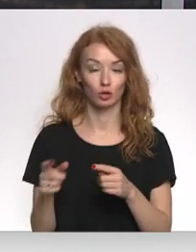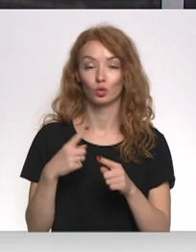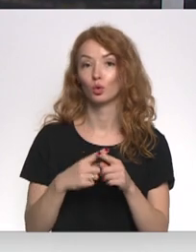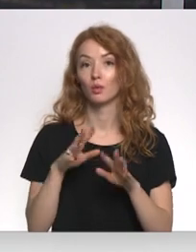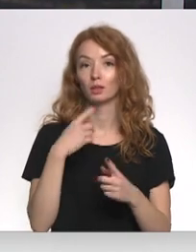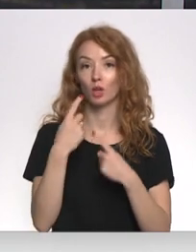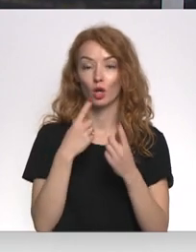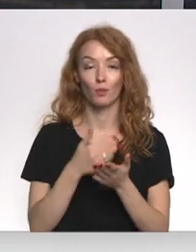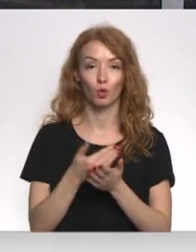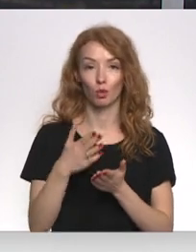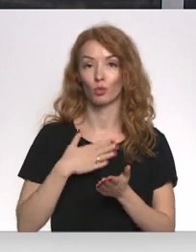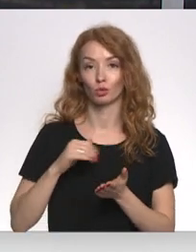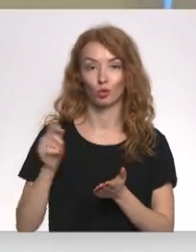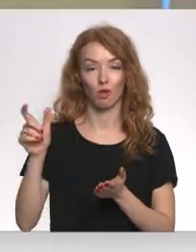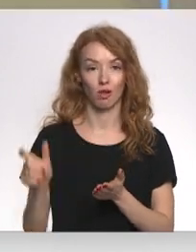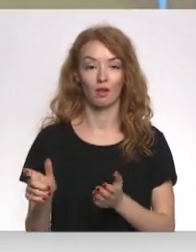turpina Madara Līcīte.